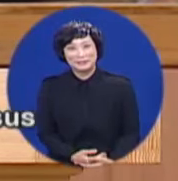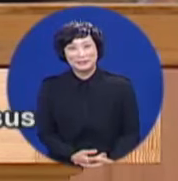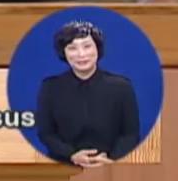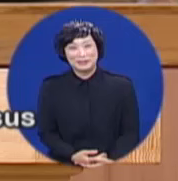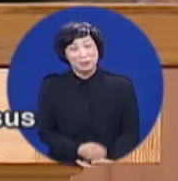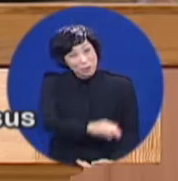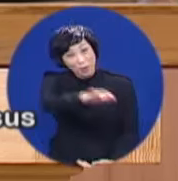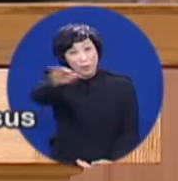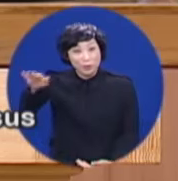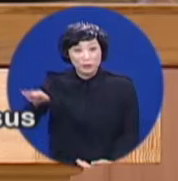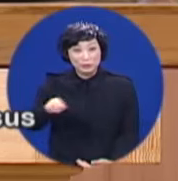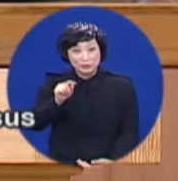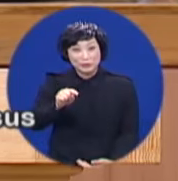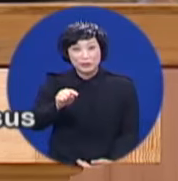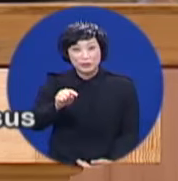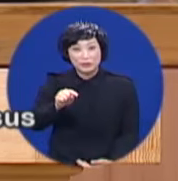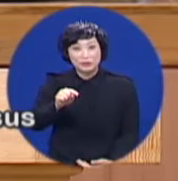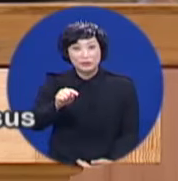다